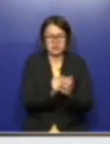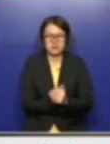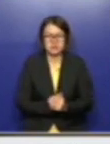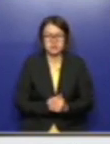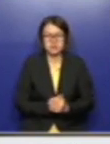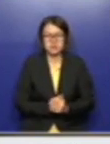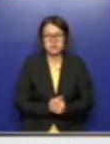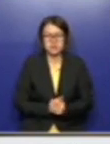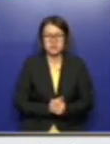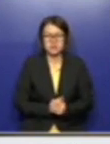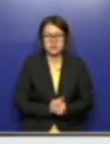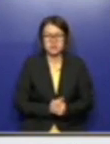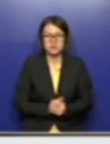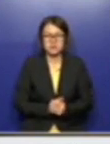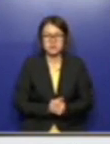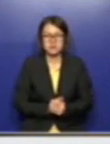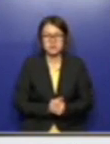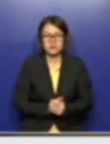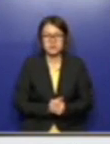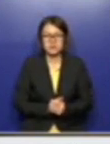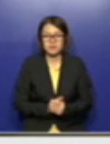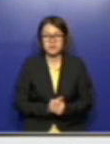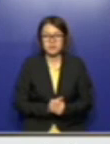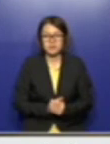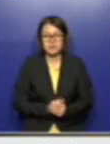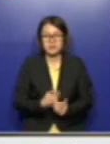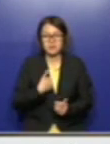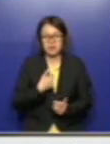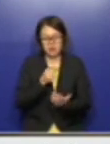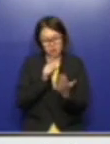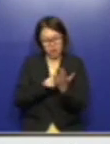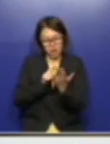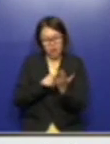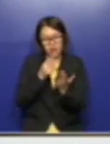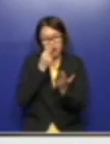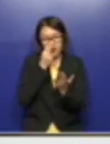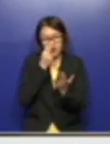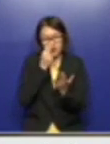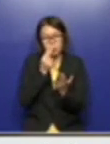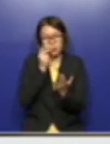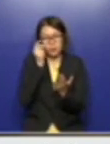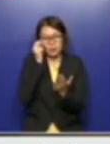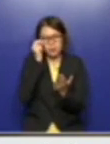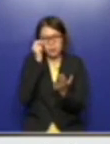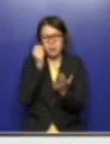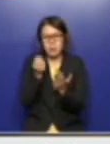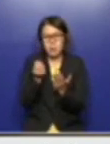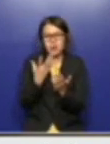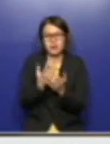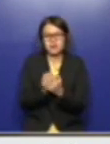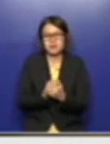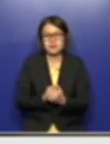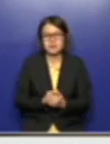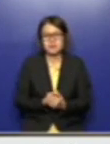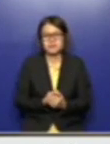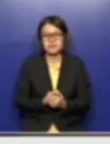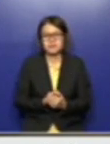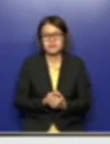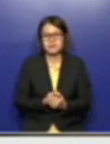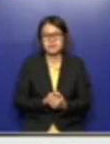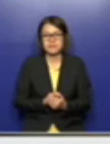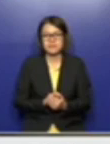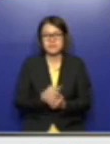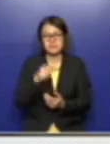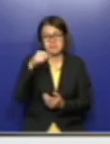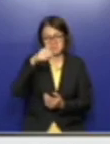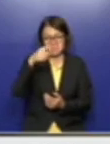าท่านประธานที่เคารพครับพอผมเข้าไปดูในรายละเอียดที่ท่านบอกเนี่ยนะครับท่านบอกว่าโอ้ยไทย